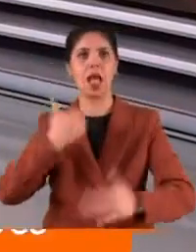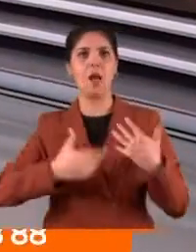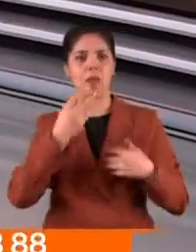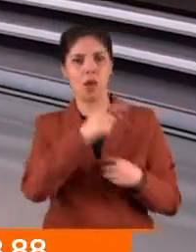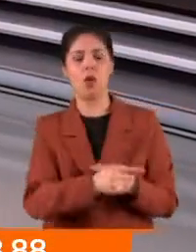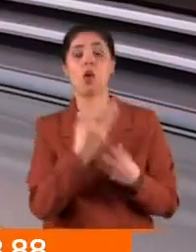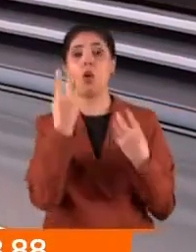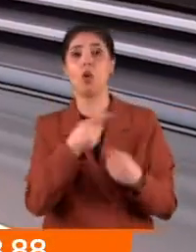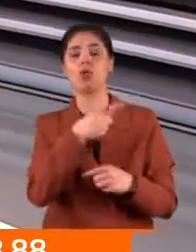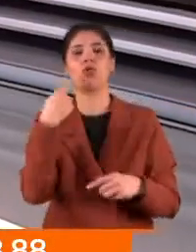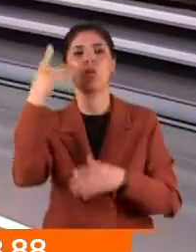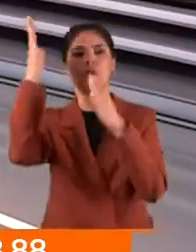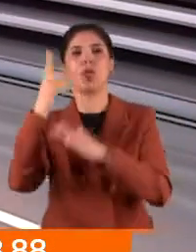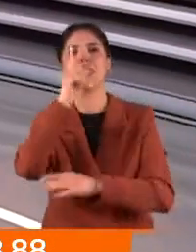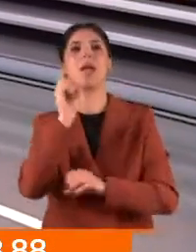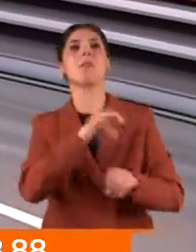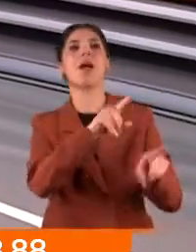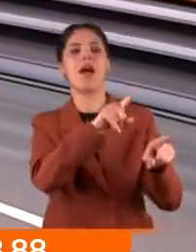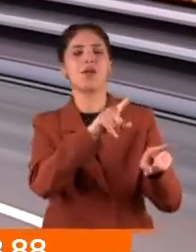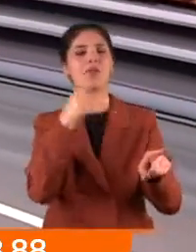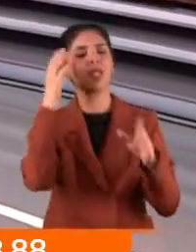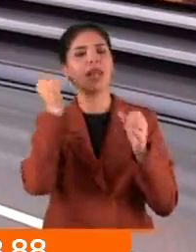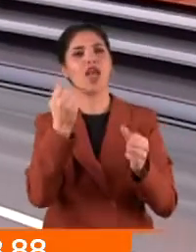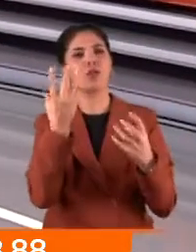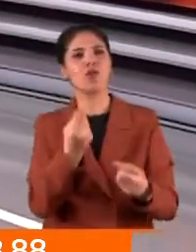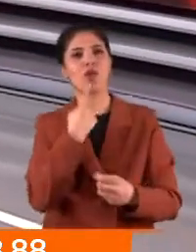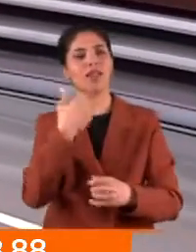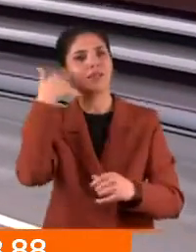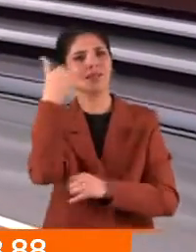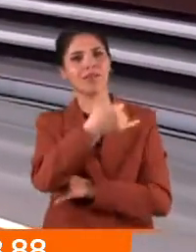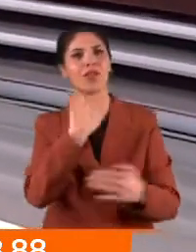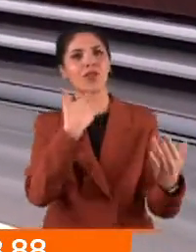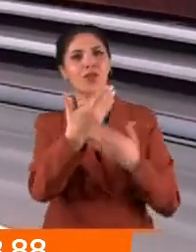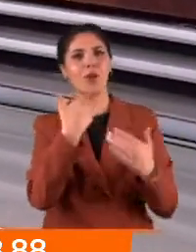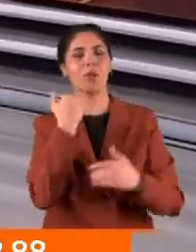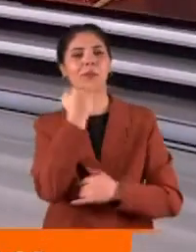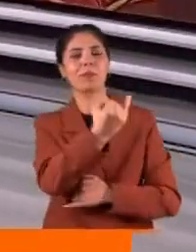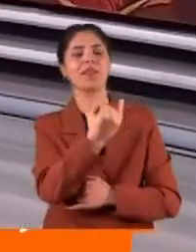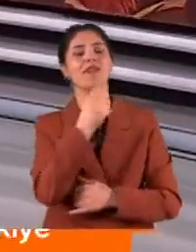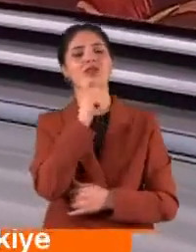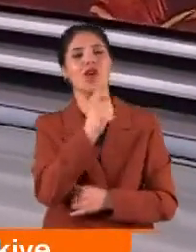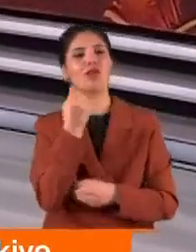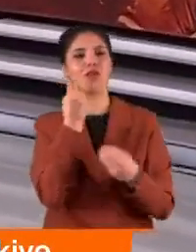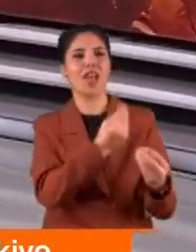Cumhurbaşkanı Erdoğan genç kızı yalnız bırakmadı. Geçmiş olsun telefonu açtı. Alena'yla sohbet etti ve ziyaret sözü verdi.